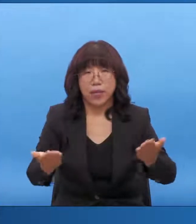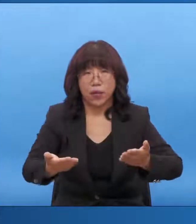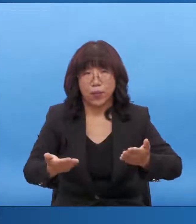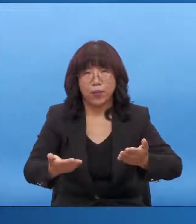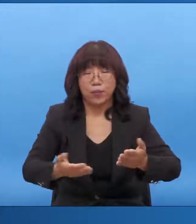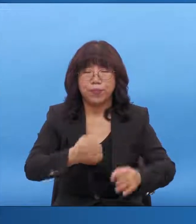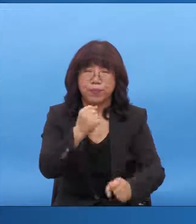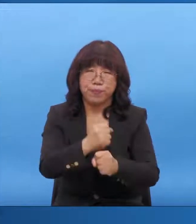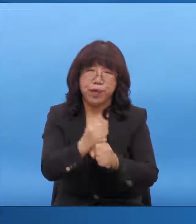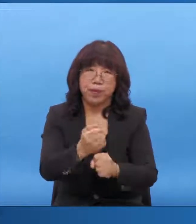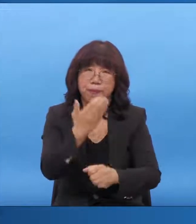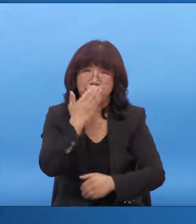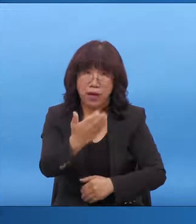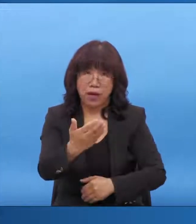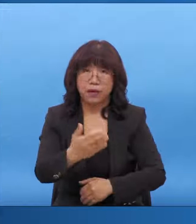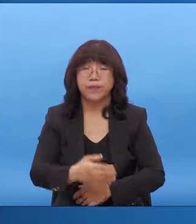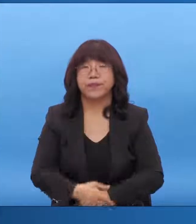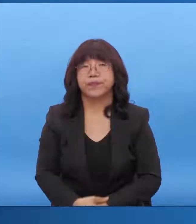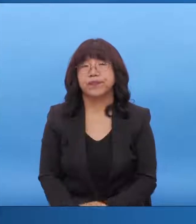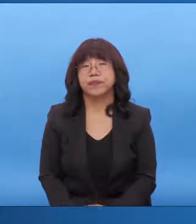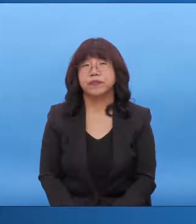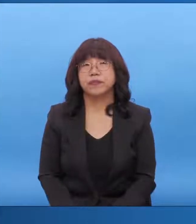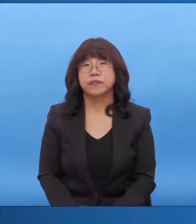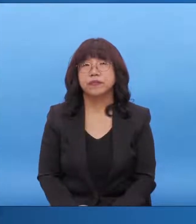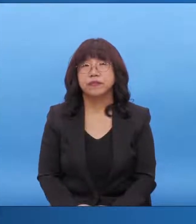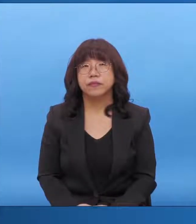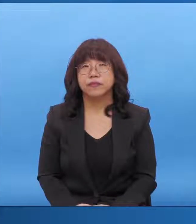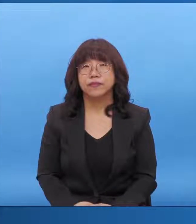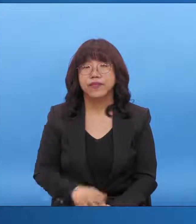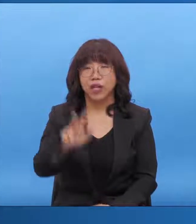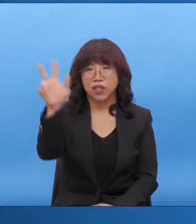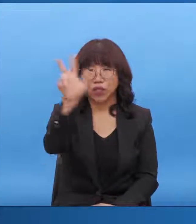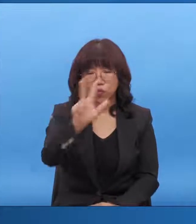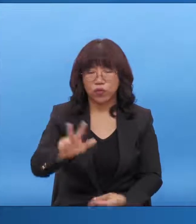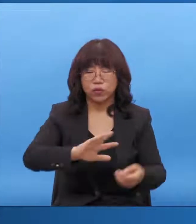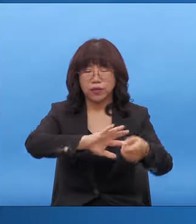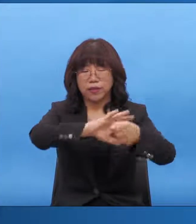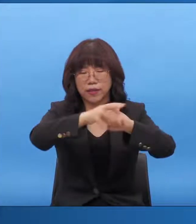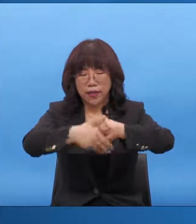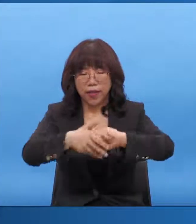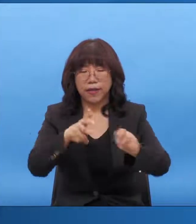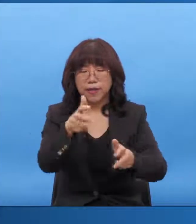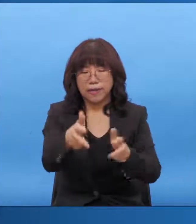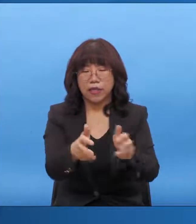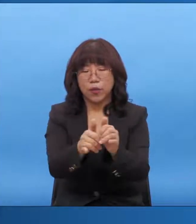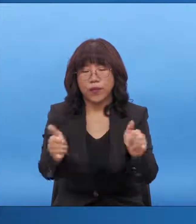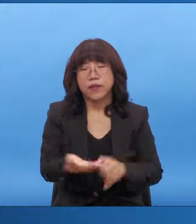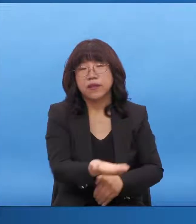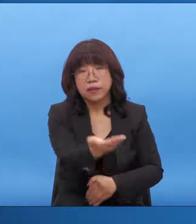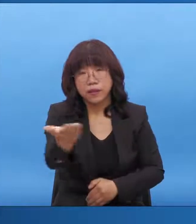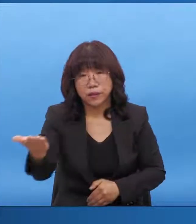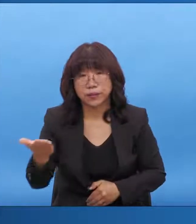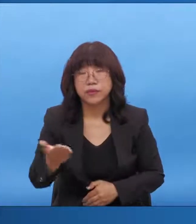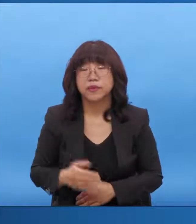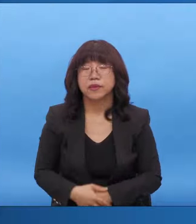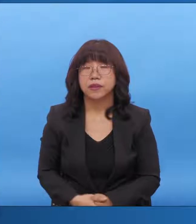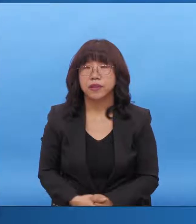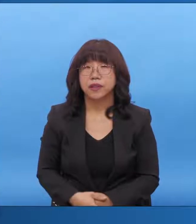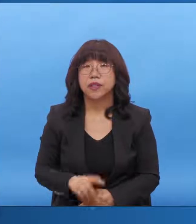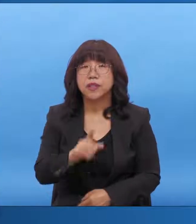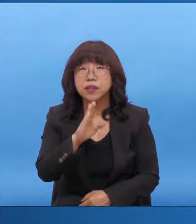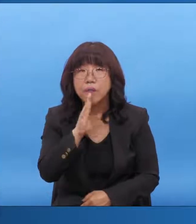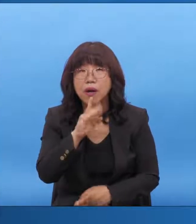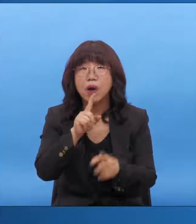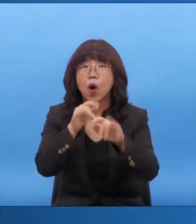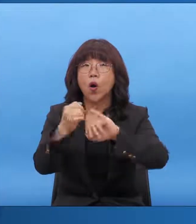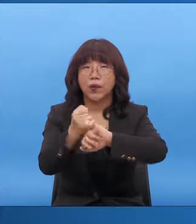that means you cannot do the business that will block these disasters. 전국 세계에 있는 우리 산업인들 진짜 언약 새로